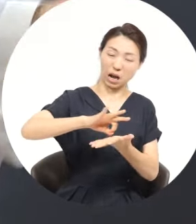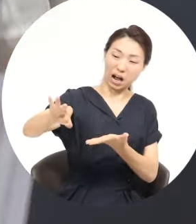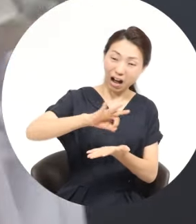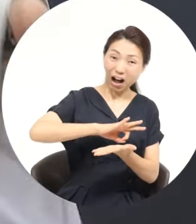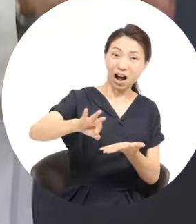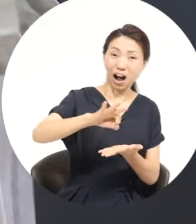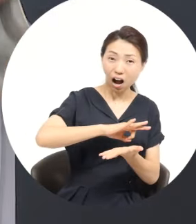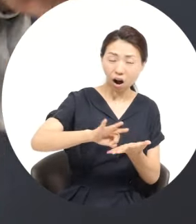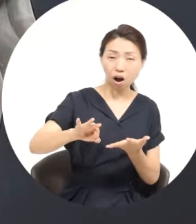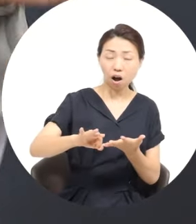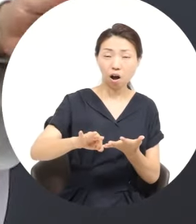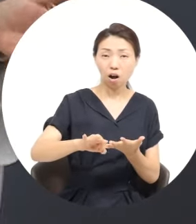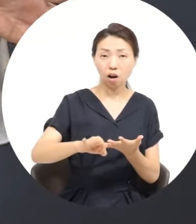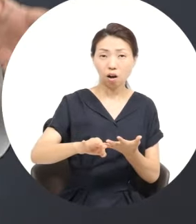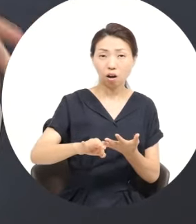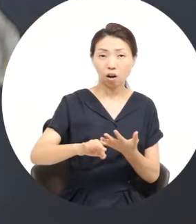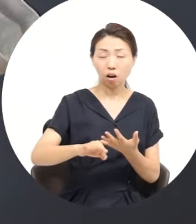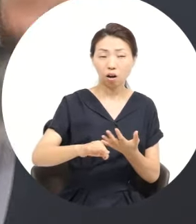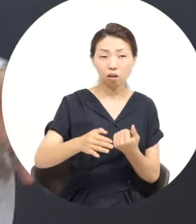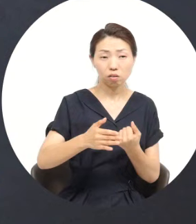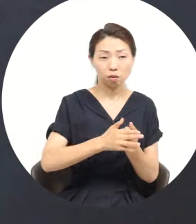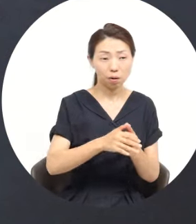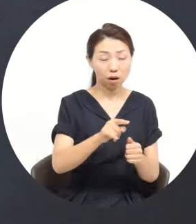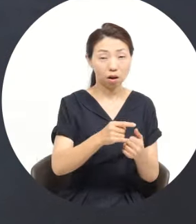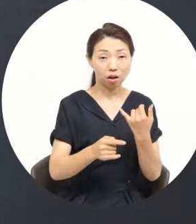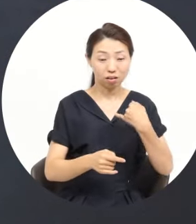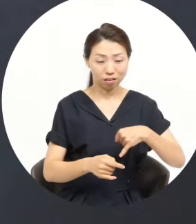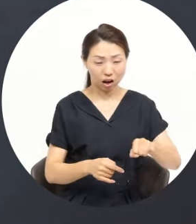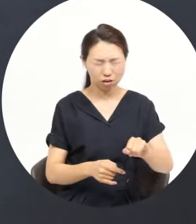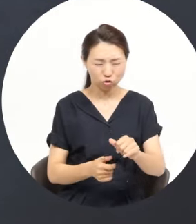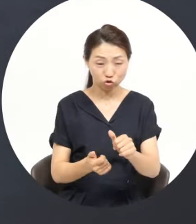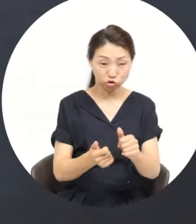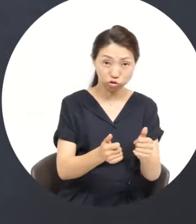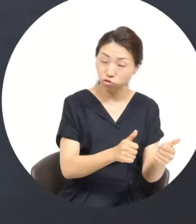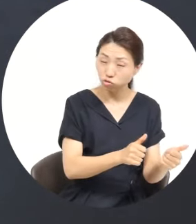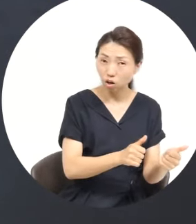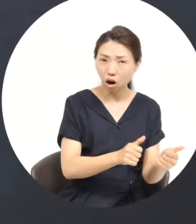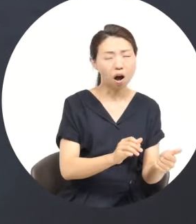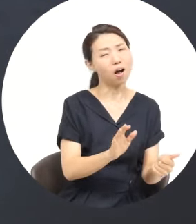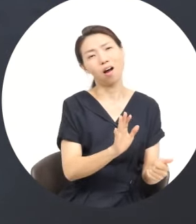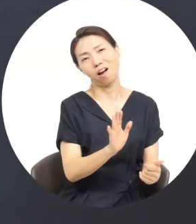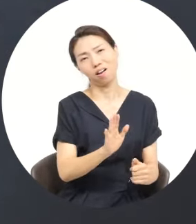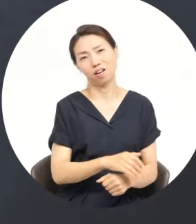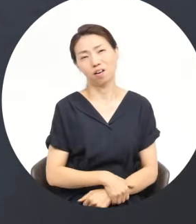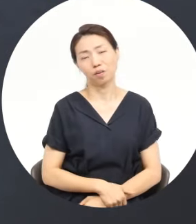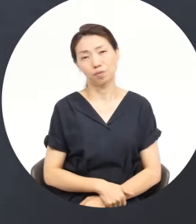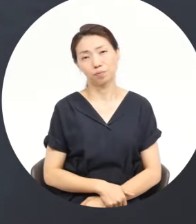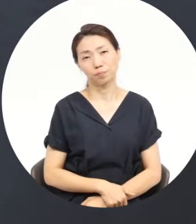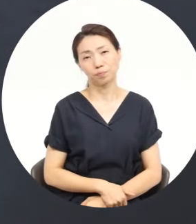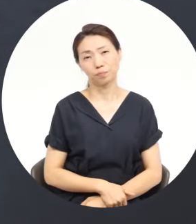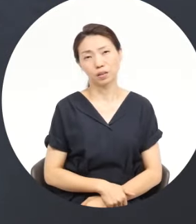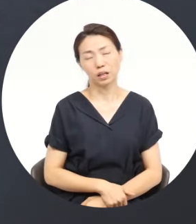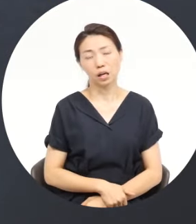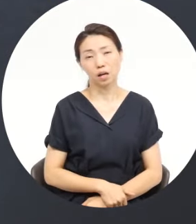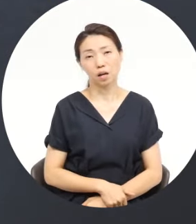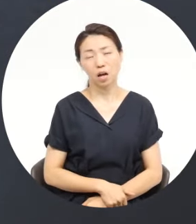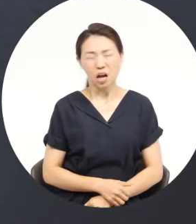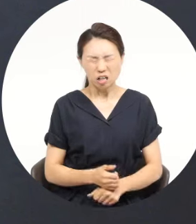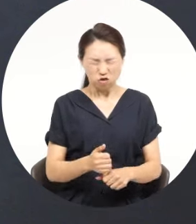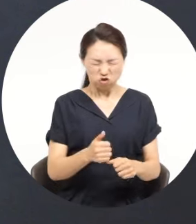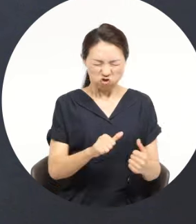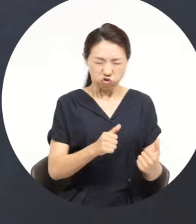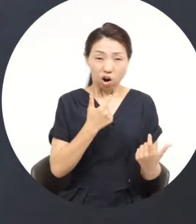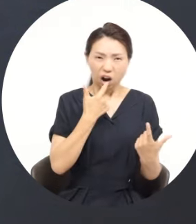돈 쓰고 이렇게 해서 지금 죽을 것 같은 자기를 안 죽고